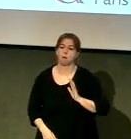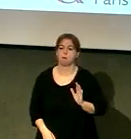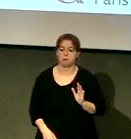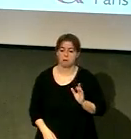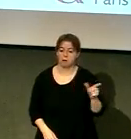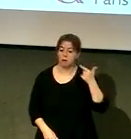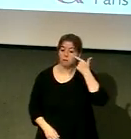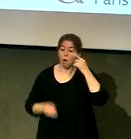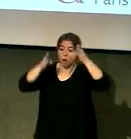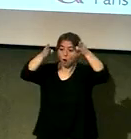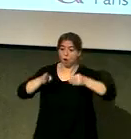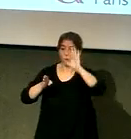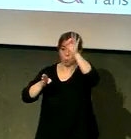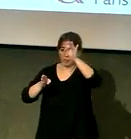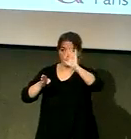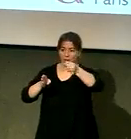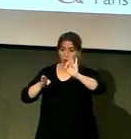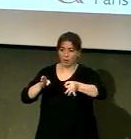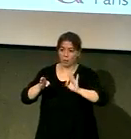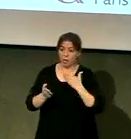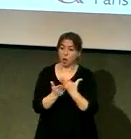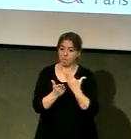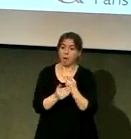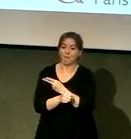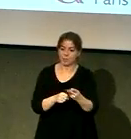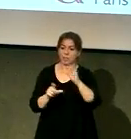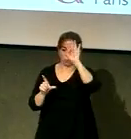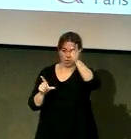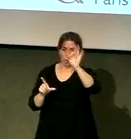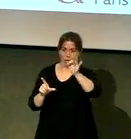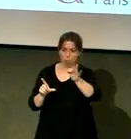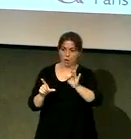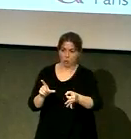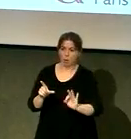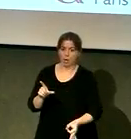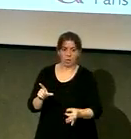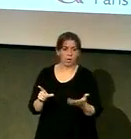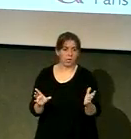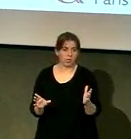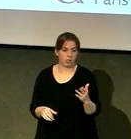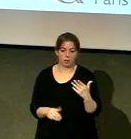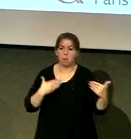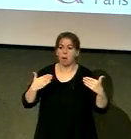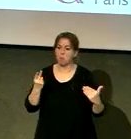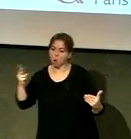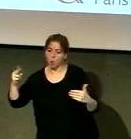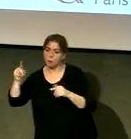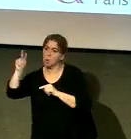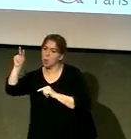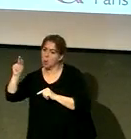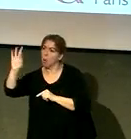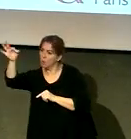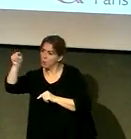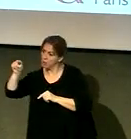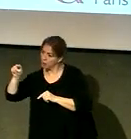de oui est bien supérieur pour l'alcool que pour les autres produits, même si quand vous allez sur certains